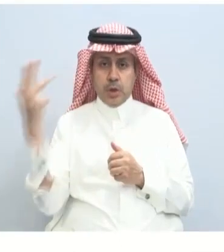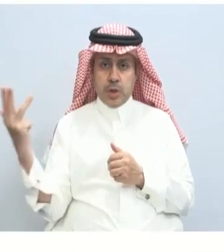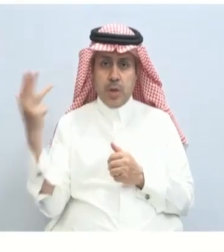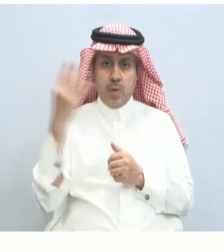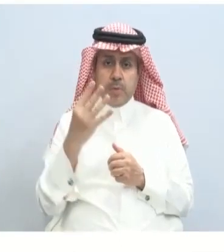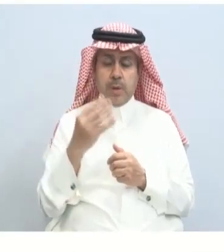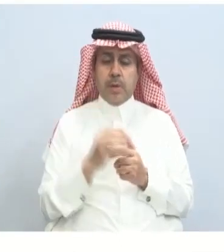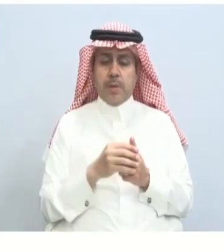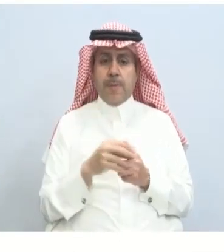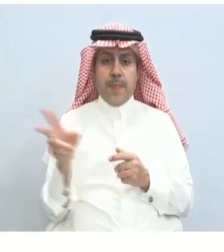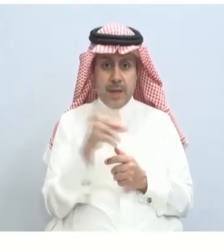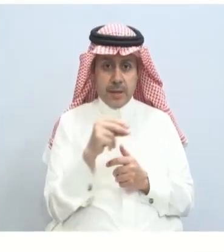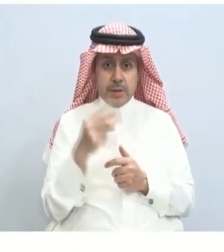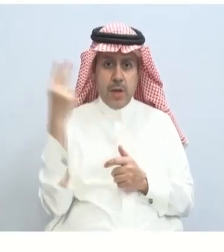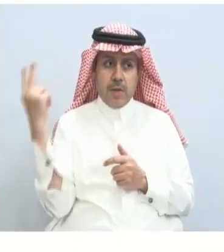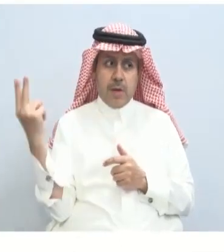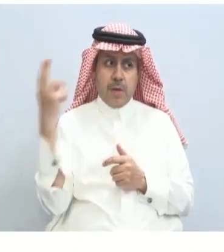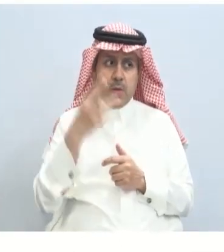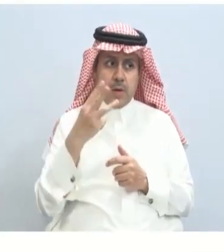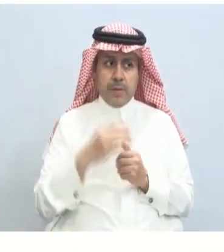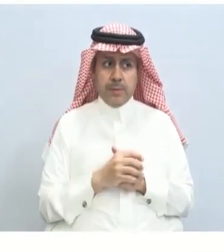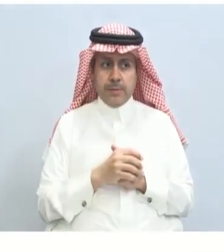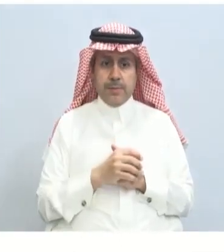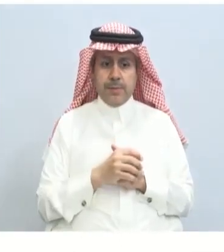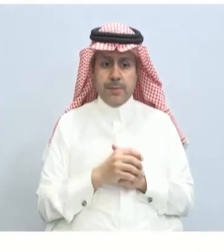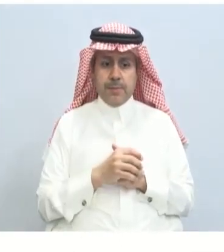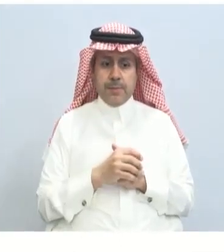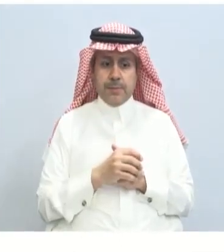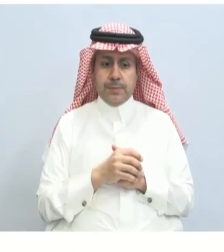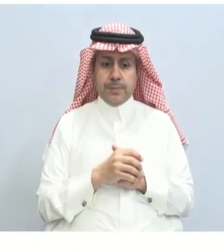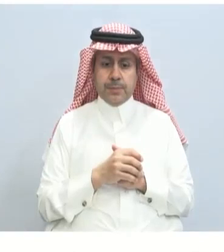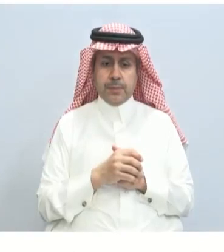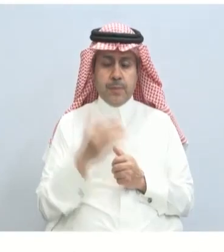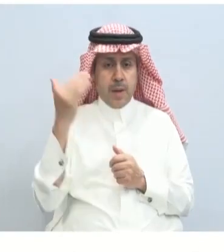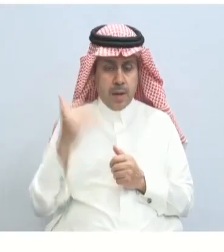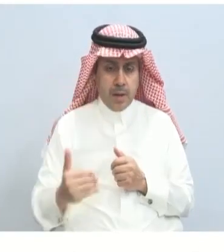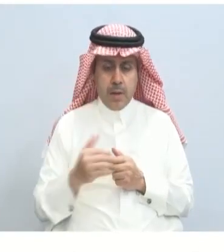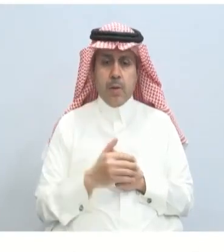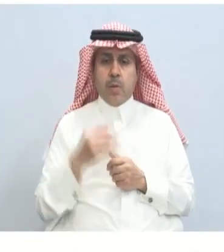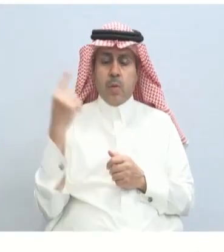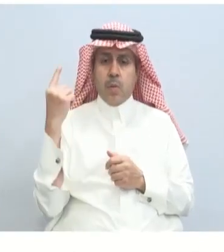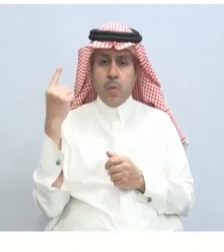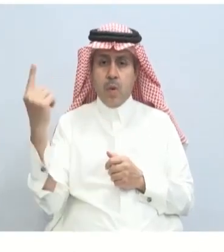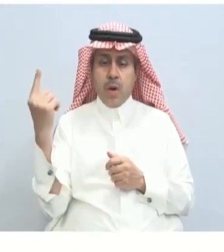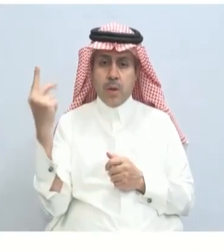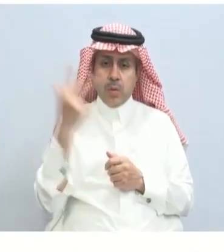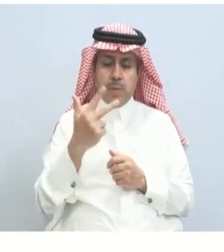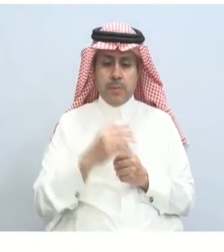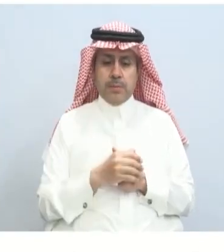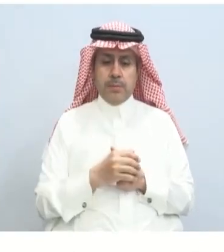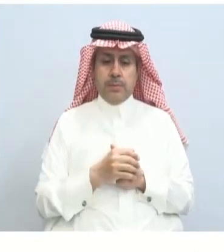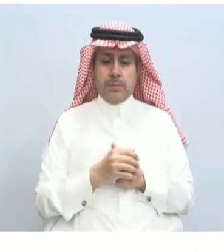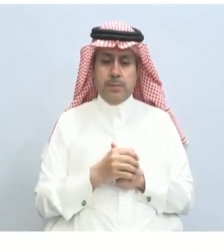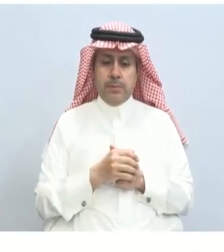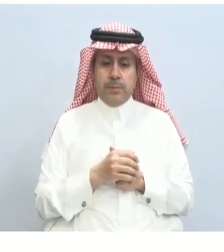الناتج 22 32 على 81 طبعا من